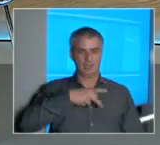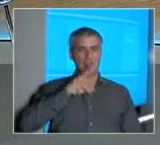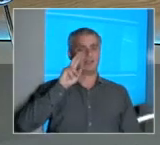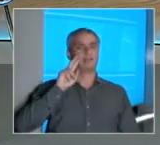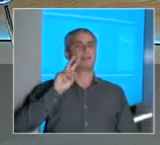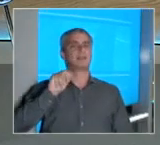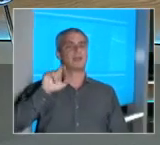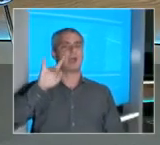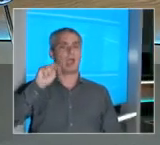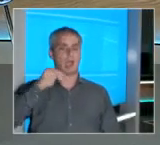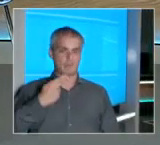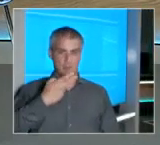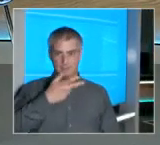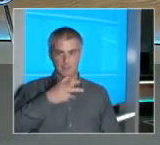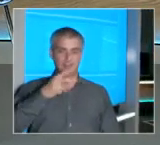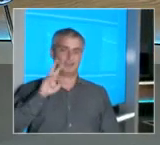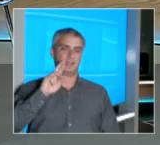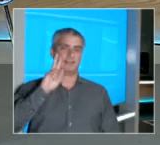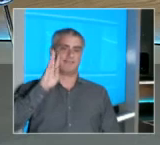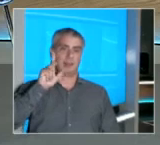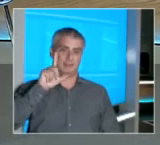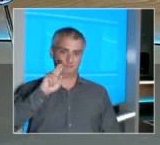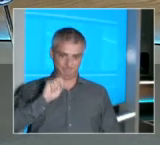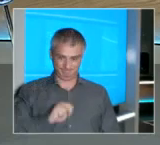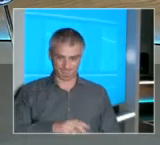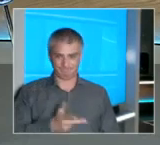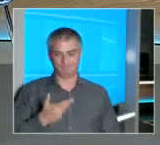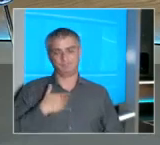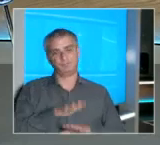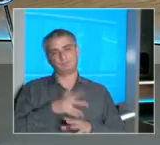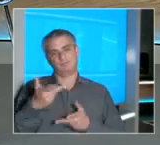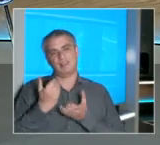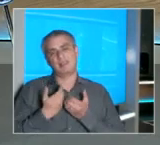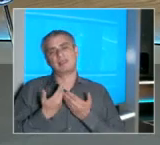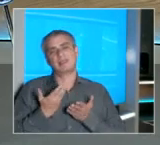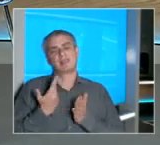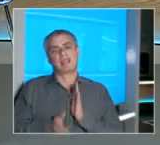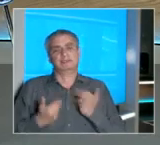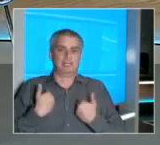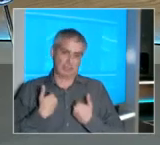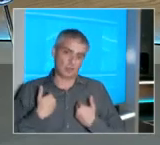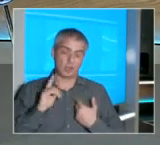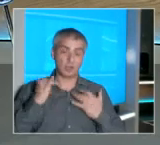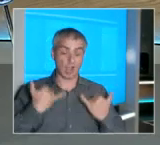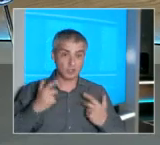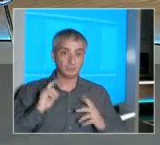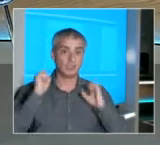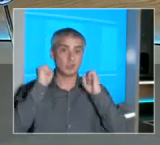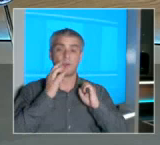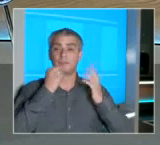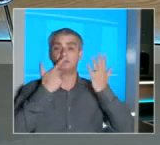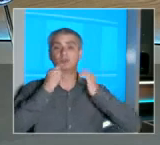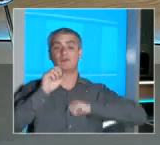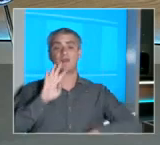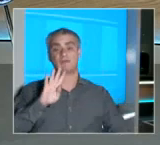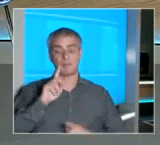ישראל, אשת הנשיא המנוחה, נחמה ריבלין. תחסרי לנו נחמה, רעיית הנשיא הייתה אמורה לחגוג היום את יום הולדתה